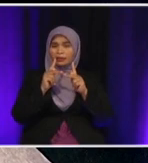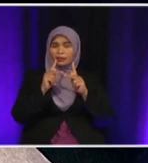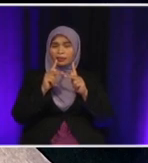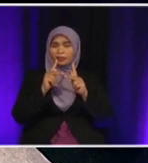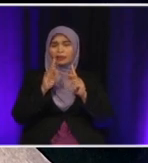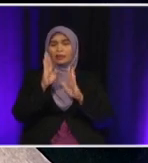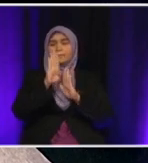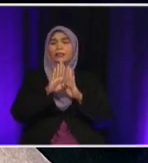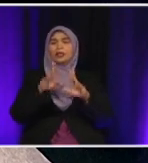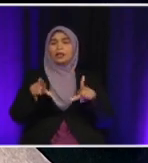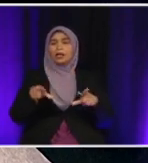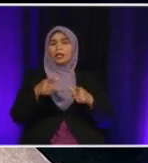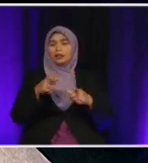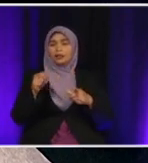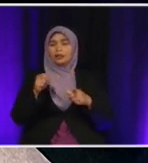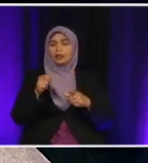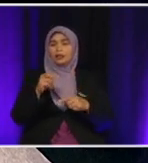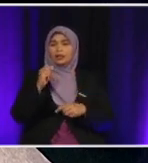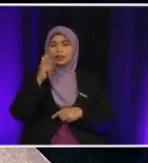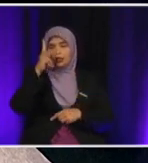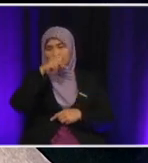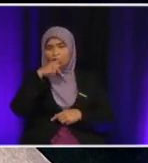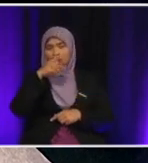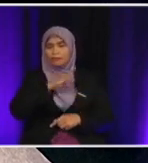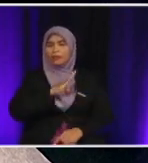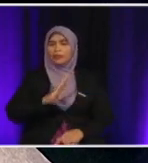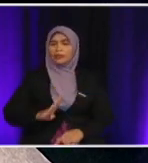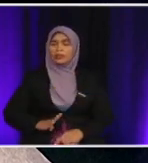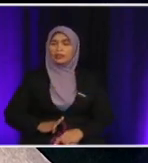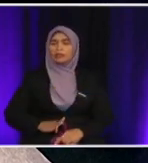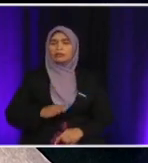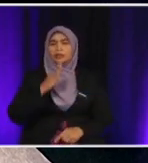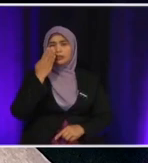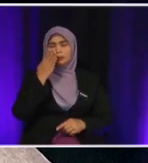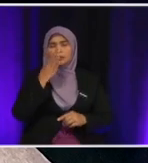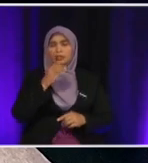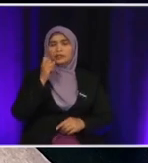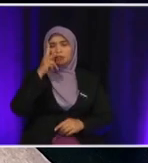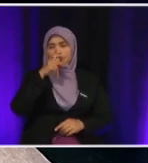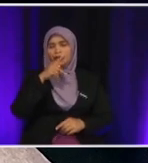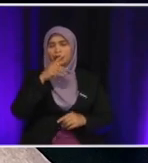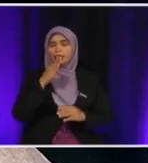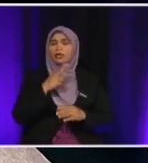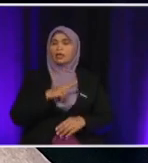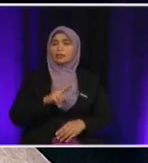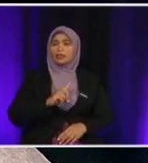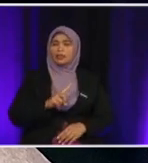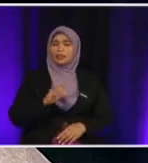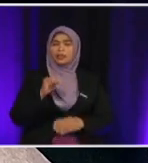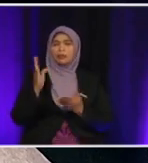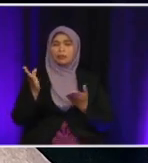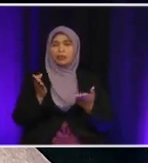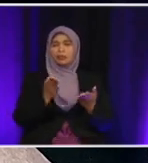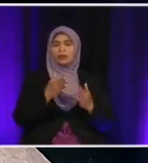perlakuan dan akhlak Baginda Shallallahu Alaihi Wasallam mencerminkan kepribadian agama Islam yang dibawa oleh Baginda Rasulullah Shallallahu